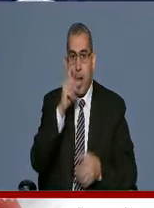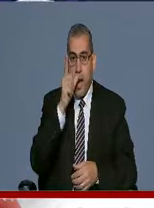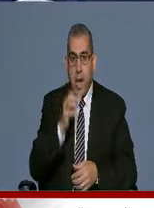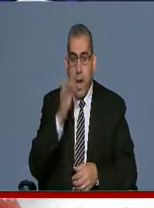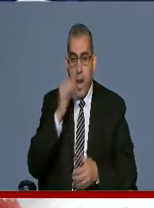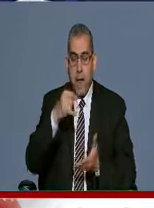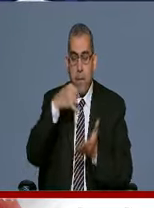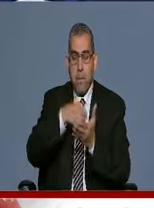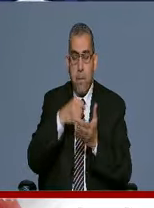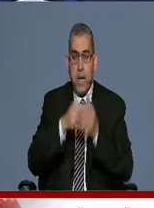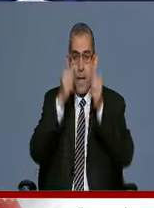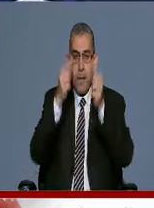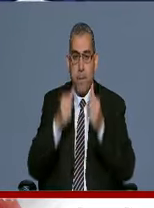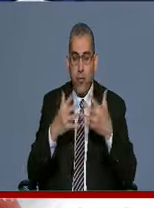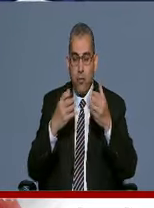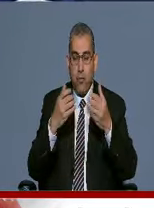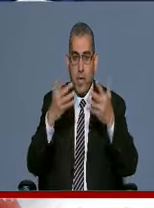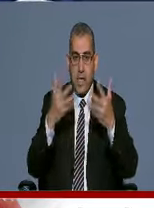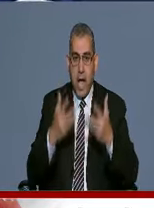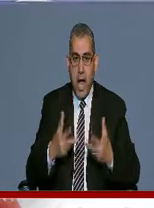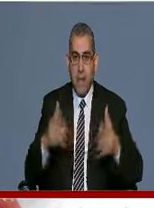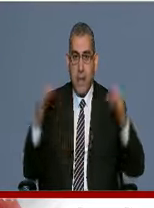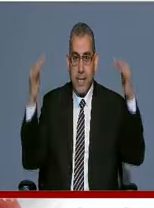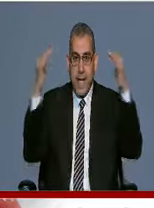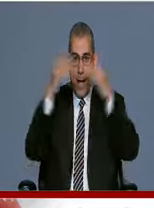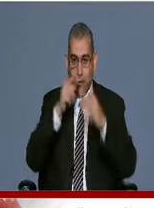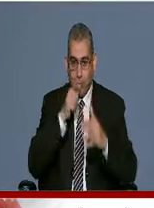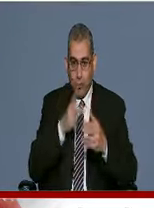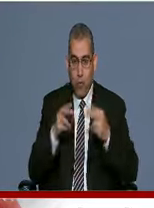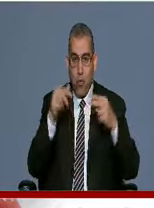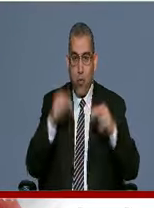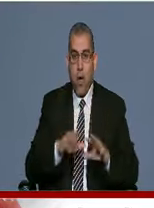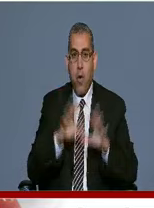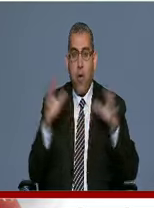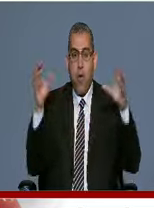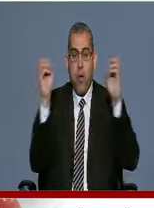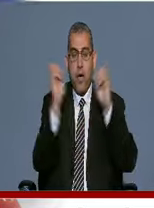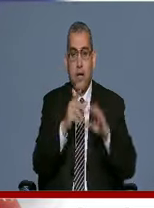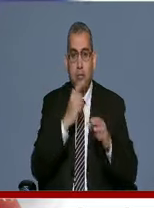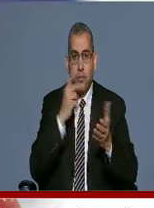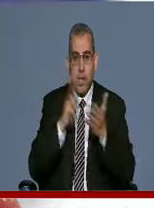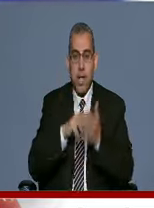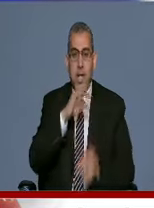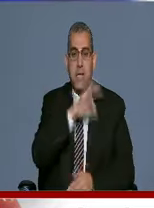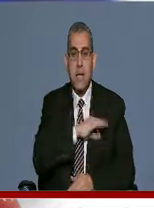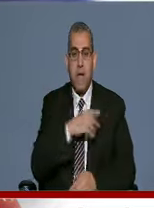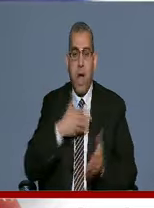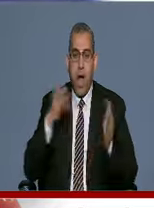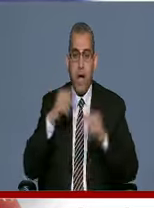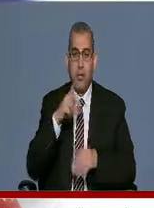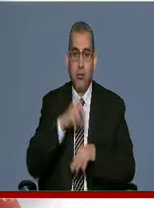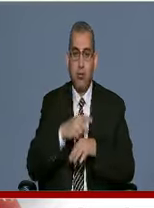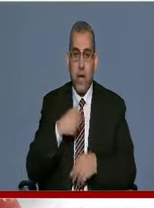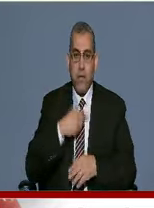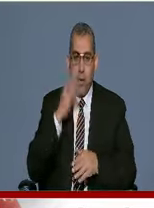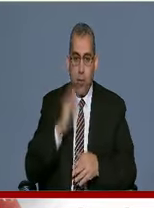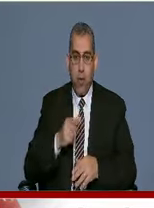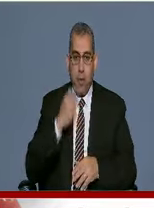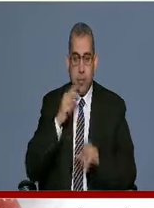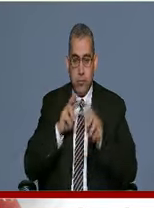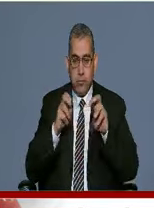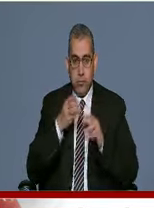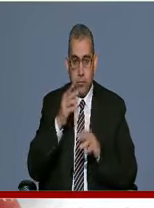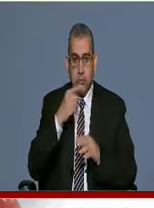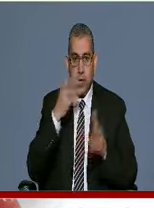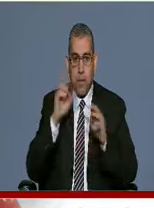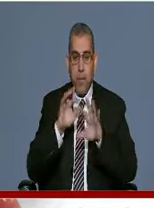مركز البيانات والحوسبة السحابية اللي سيادتك بتفتتحه النهاردة. ده إحنا أكتر مستفيدين بهذا المركز، لأن إحنا نقدر من خلاله بنحمل